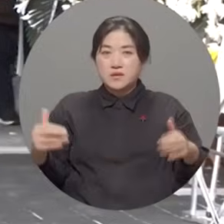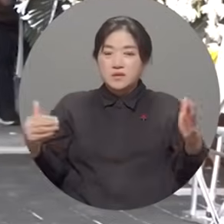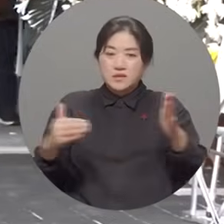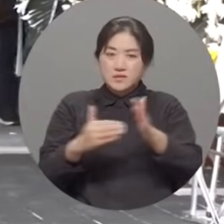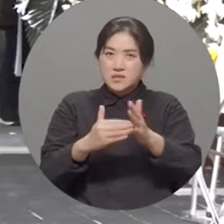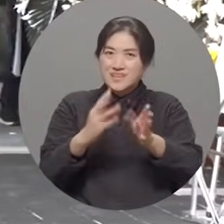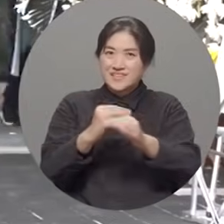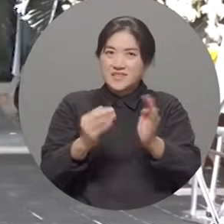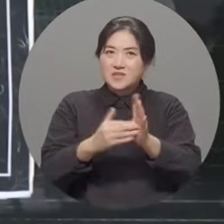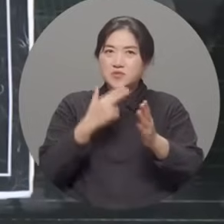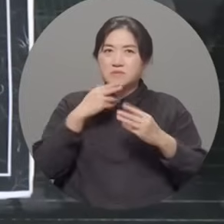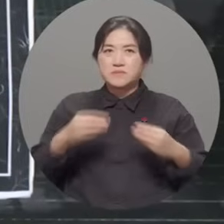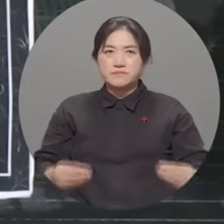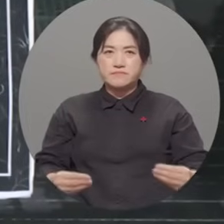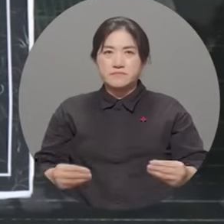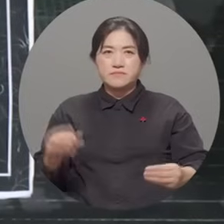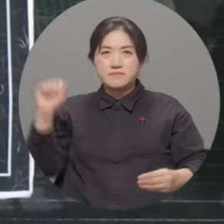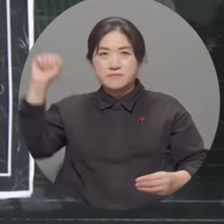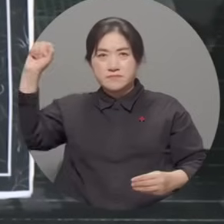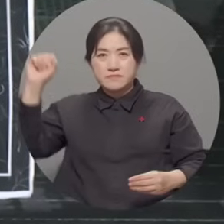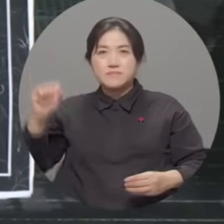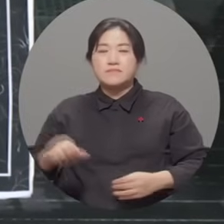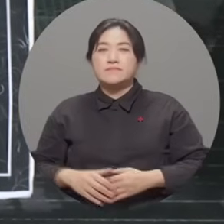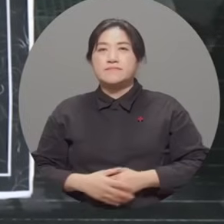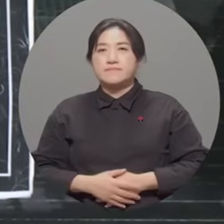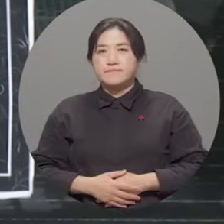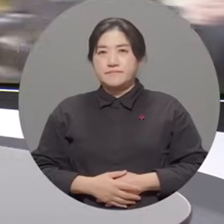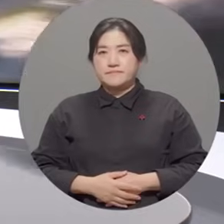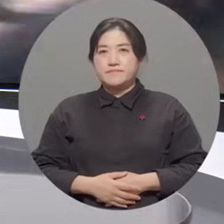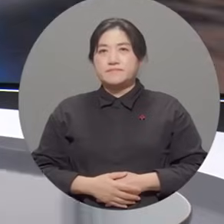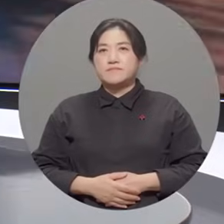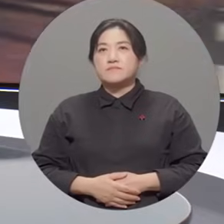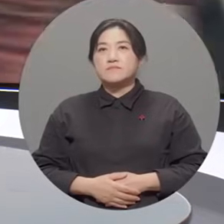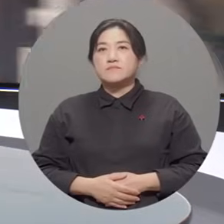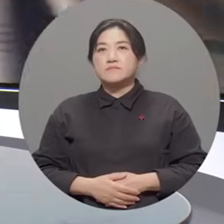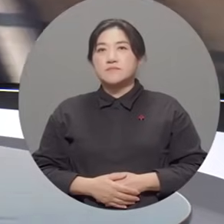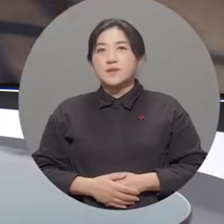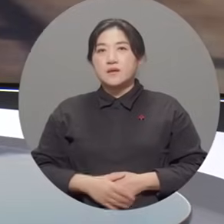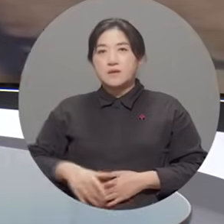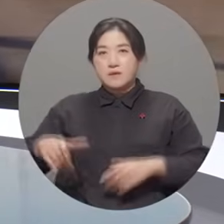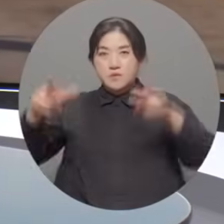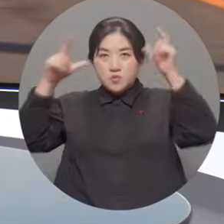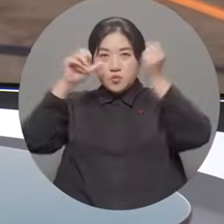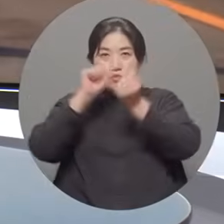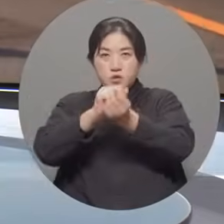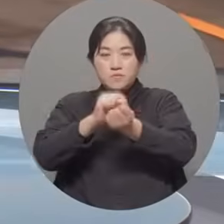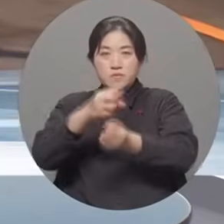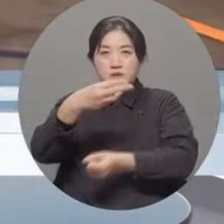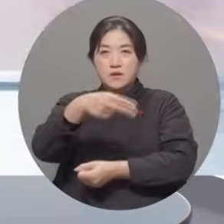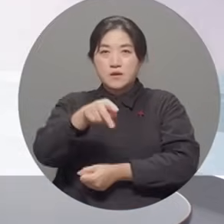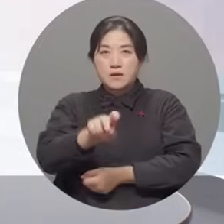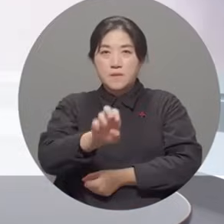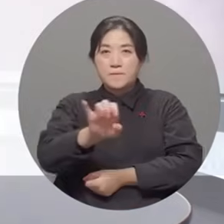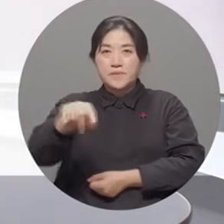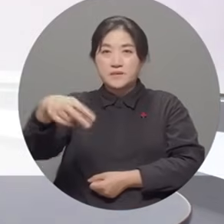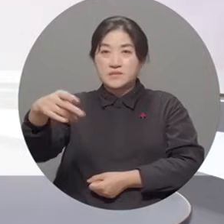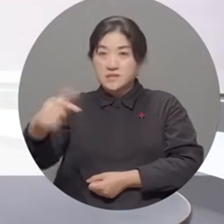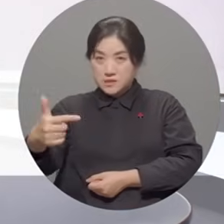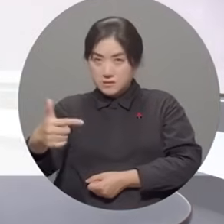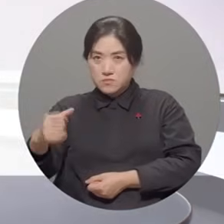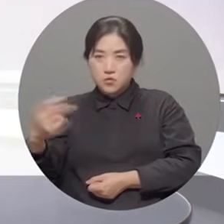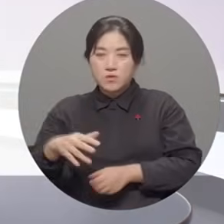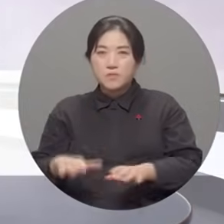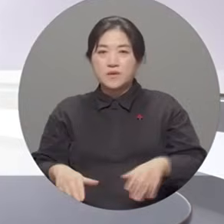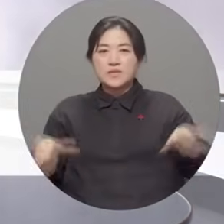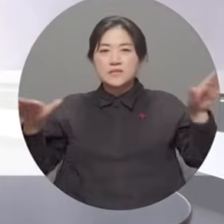농성에 들어갔습니다. MBC 뉴스 송정훈입니다. 소 전염병인 럼피스킨병에 이어서 이번에는